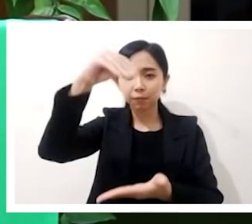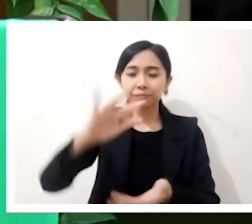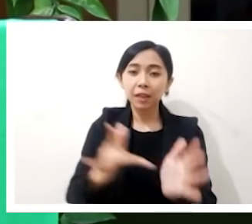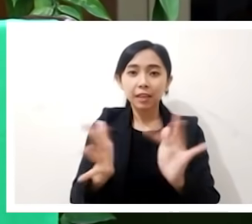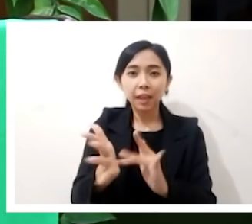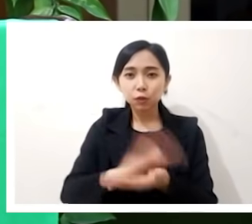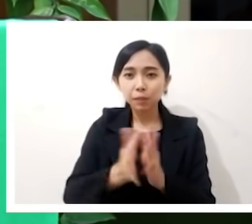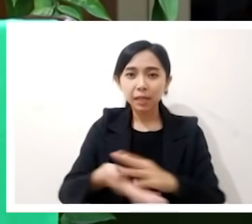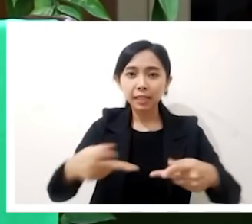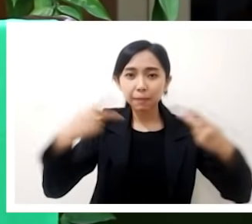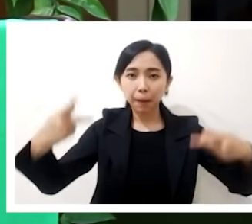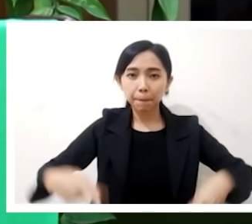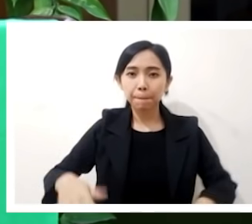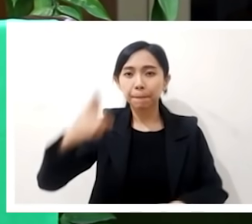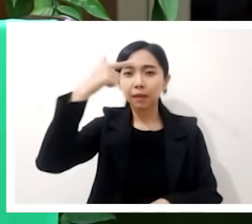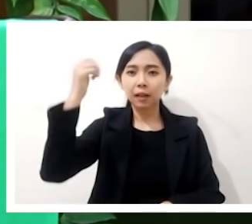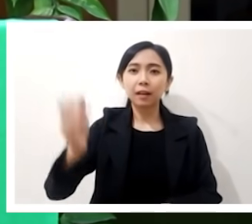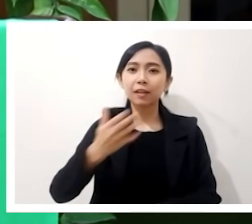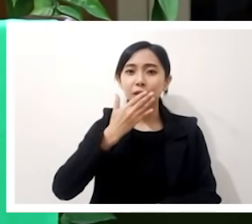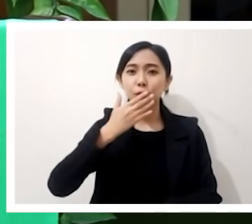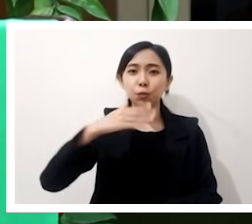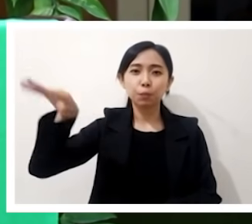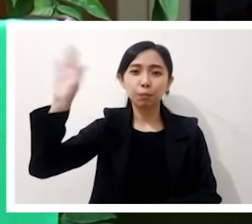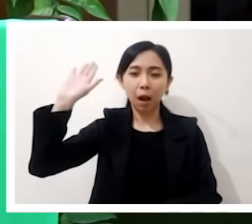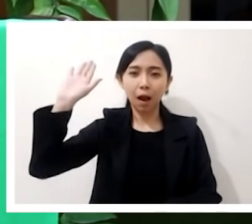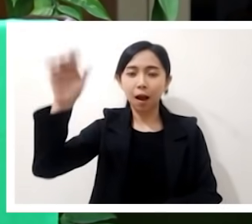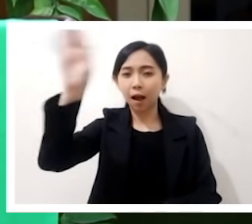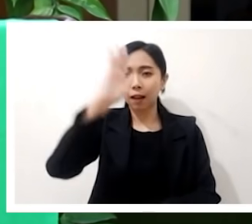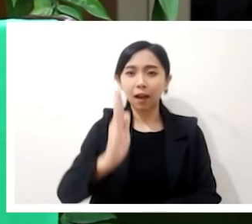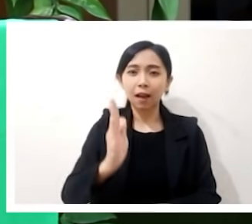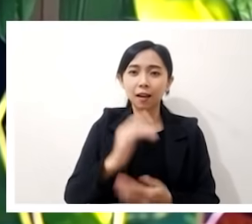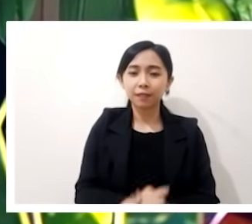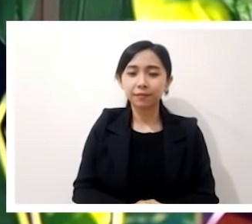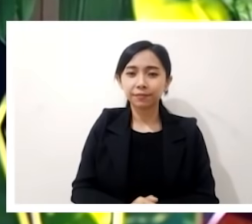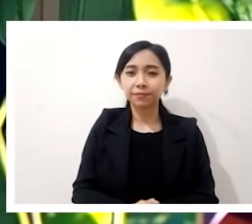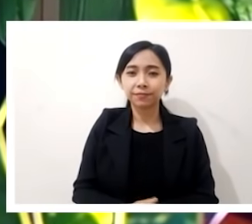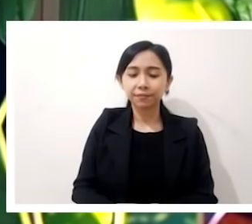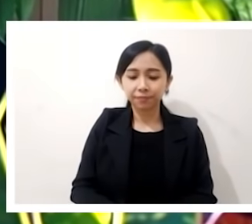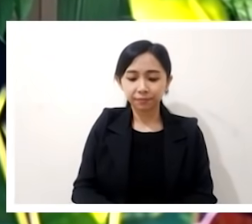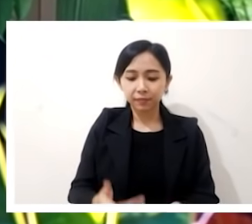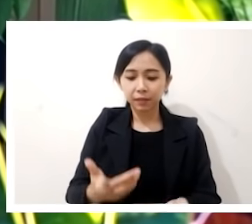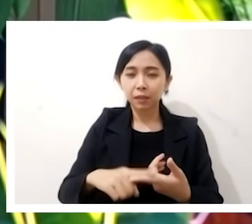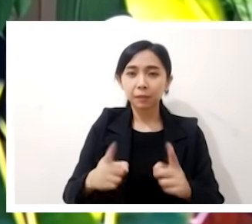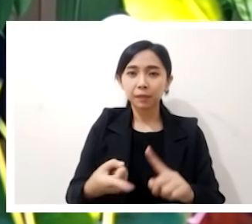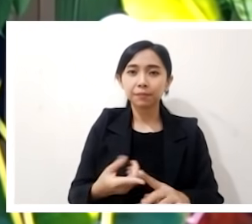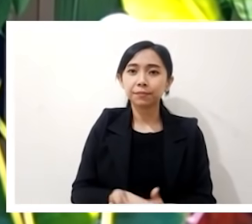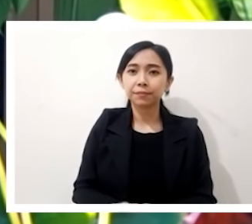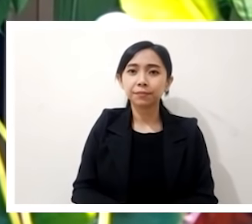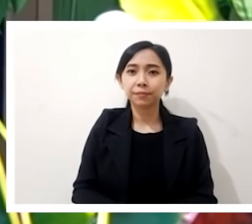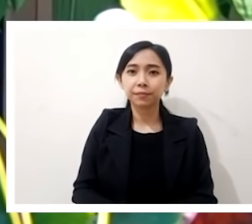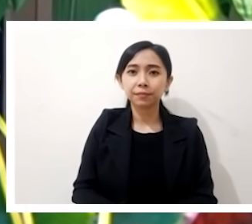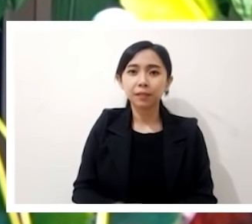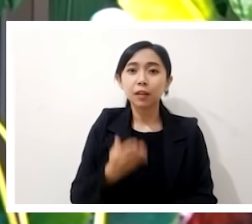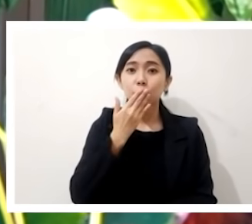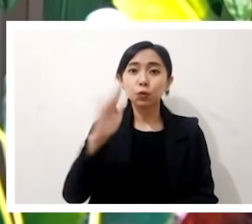imam besar karena sumpah yang diucapkan Allah sendiri. Saudara-saudara, sumpah